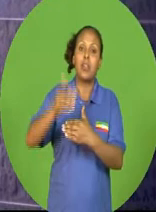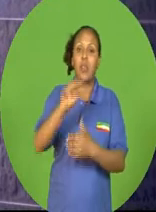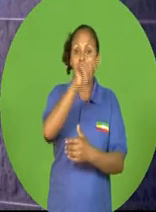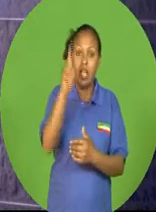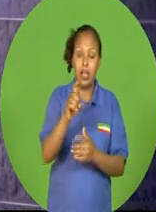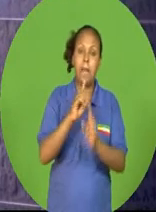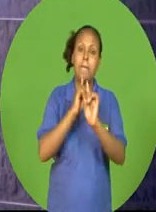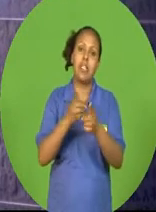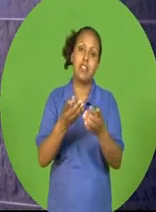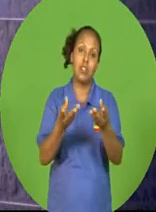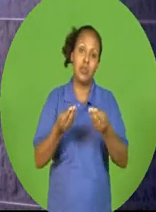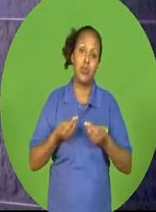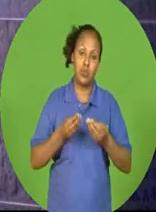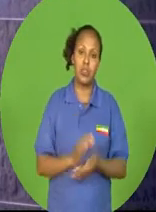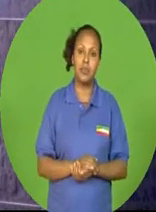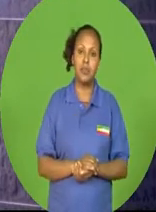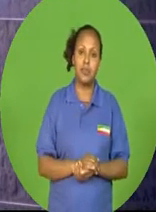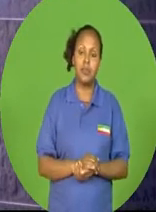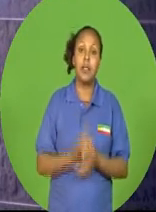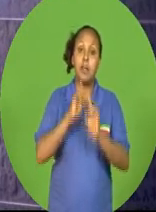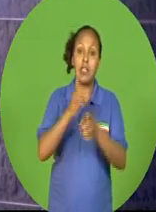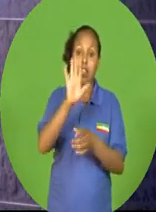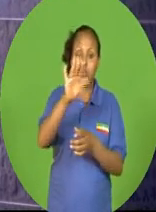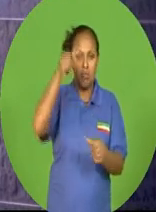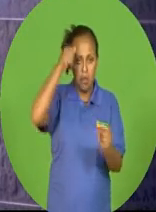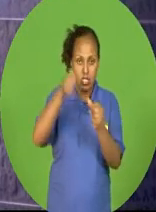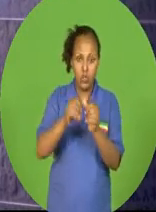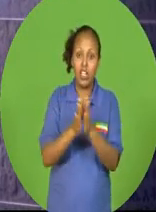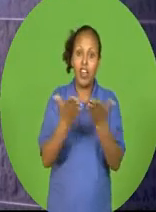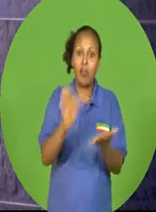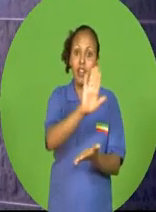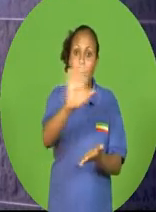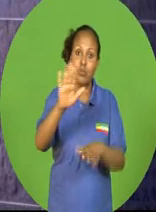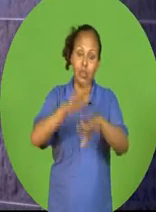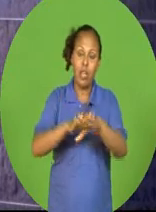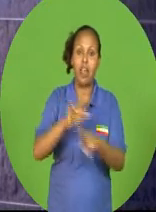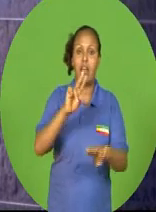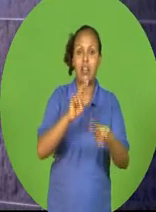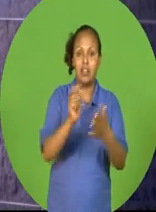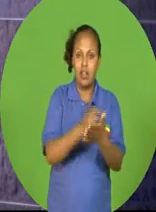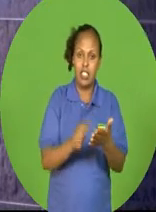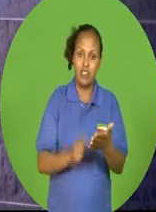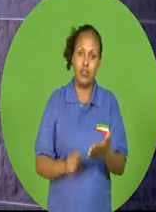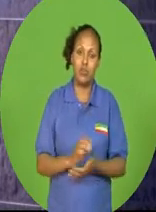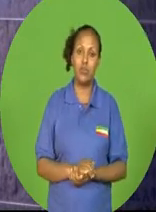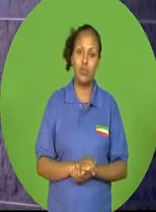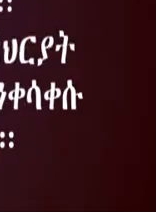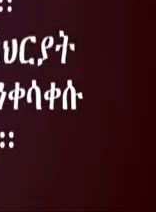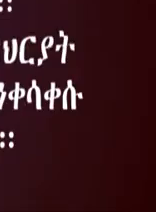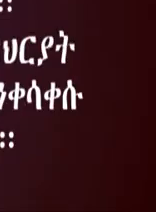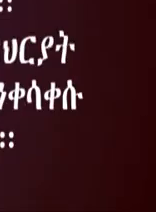አድርጉና ለሚከተሉት ጥያቄዎች መልስ ስጡ። መልሳችሁንም በማስታወሻ ደብተራችሁ ላይ አስፍሩ።